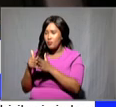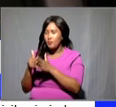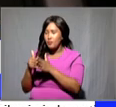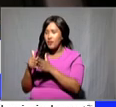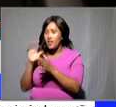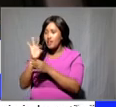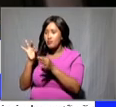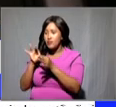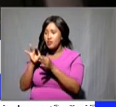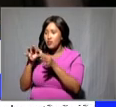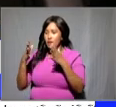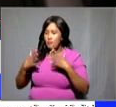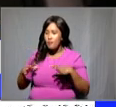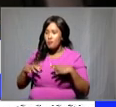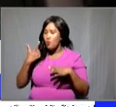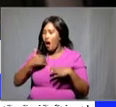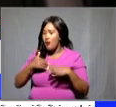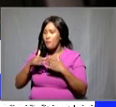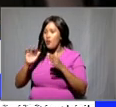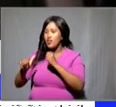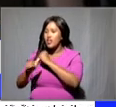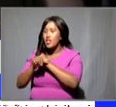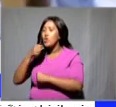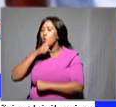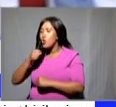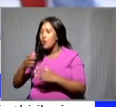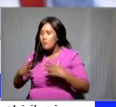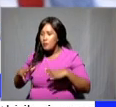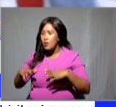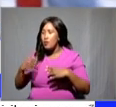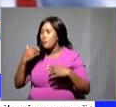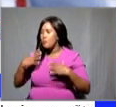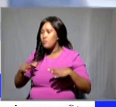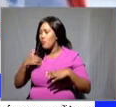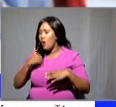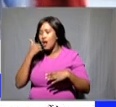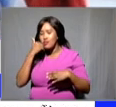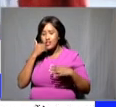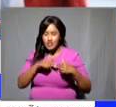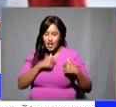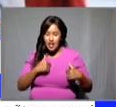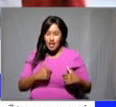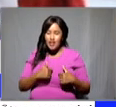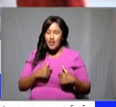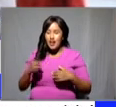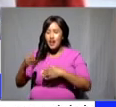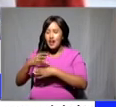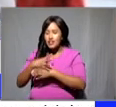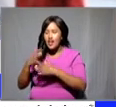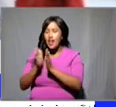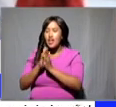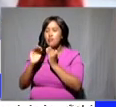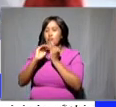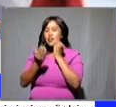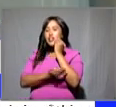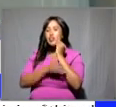vulnerable makiria kuria andu aria mari ugwatini ta kuru arwarua mirimu ya ngoro arwarua cancer na tumia ritu you know, heart disease prone